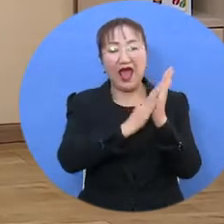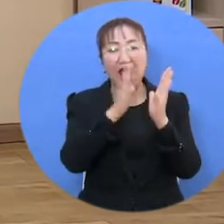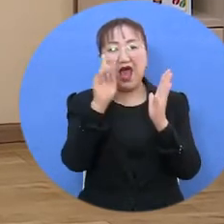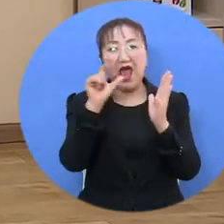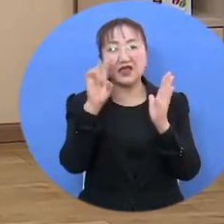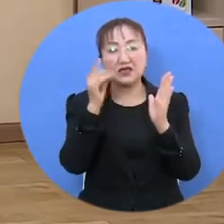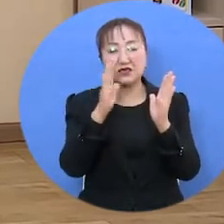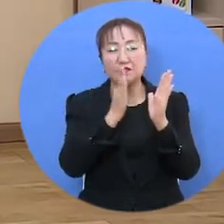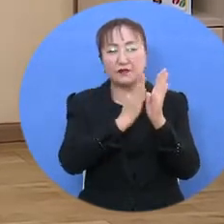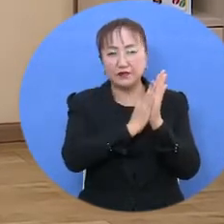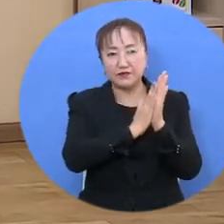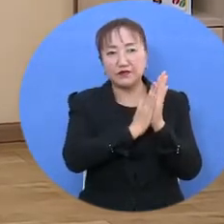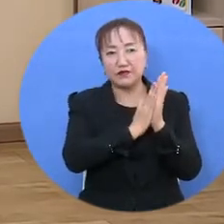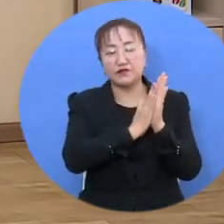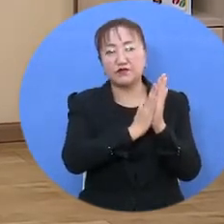зогсноо.